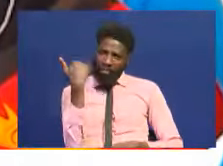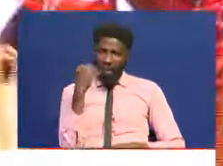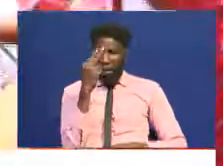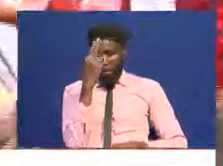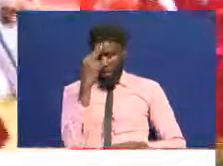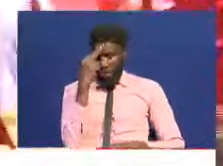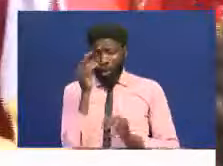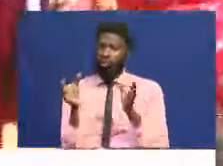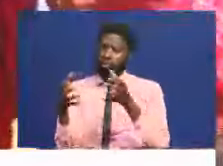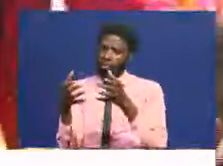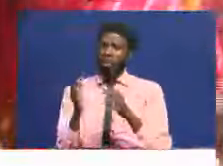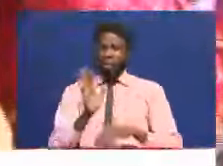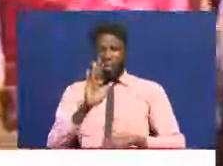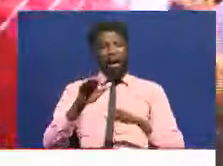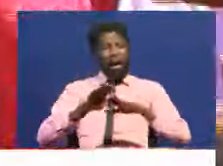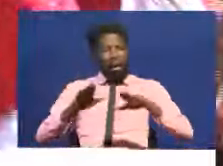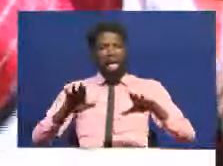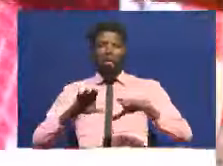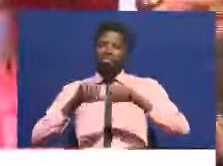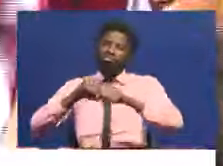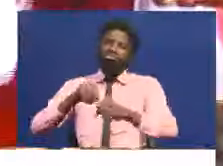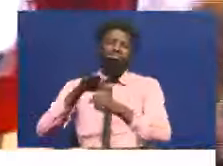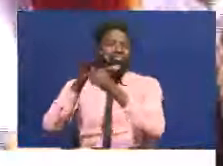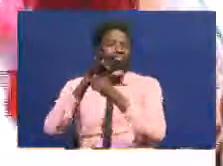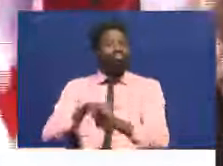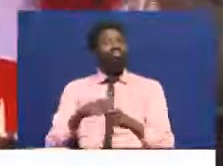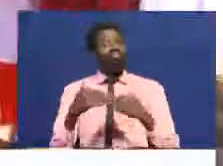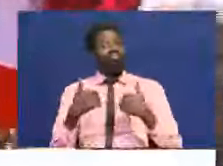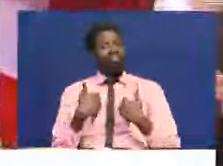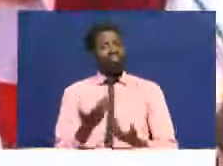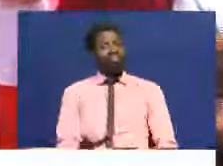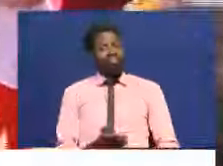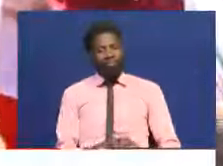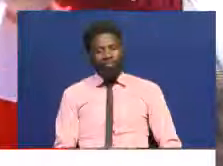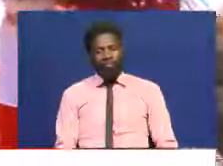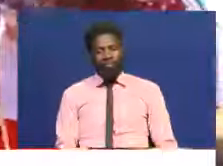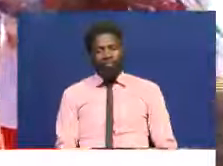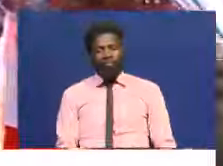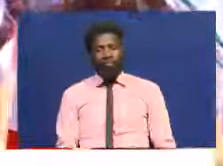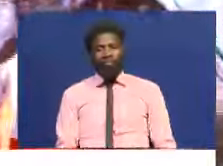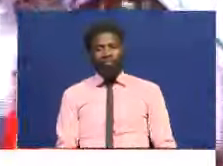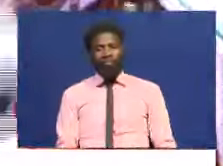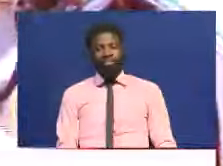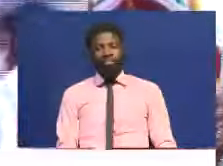jamii ya Maa. Tilio Marco, Dira ya Magwiji.